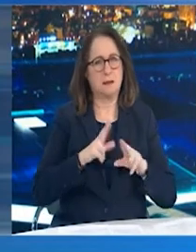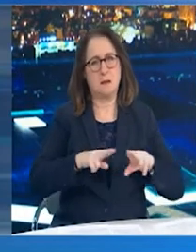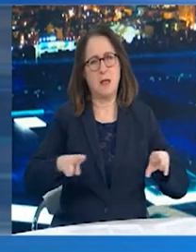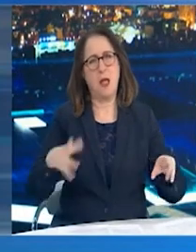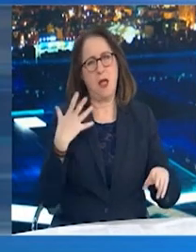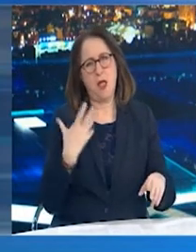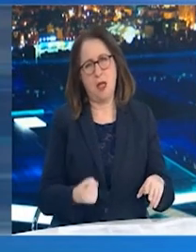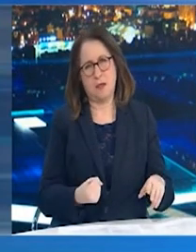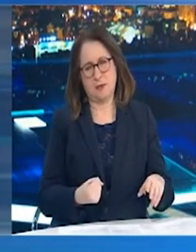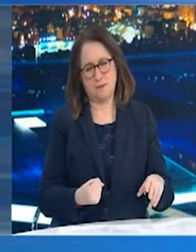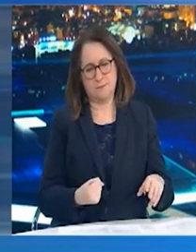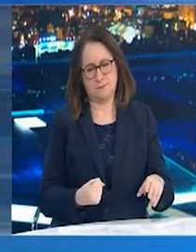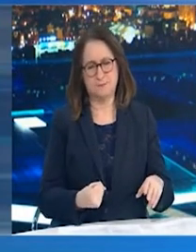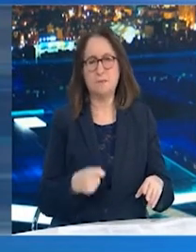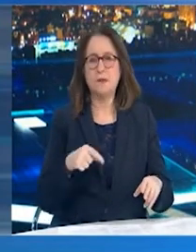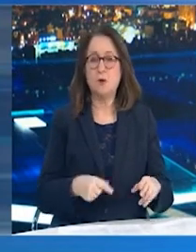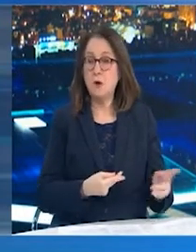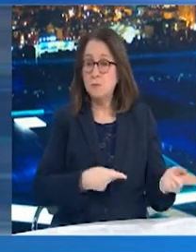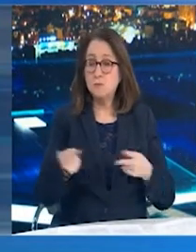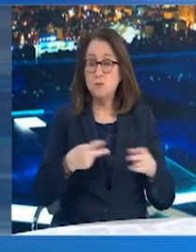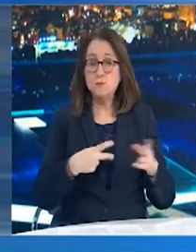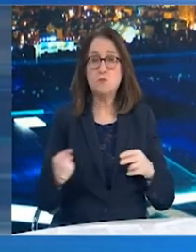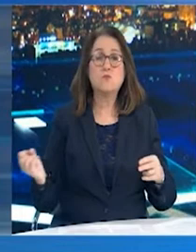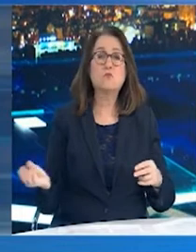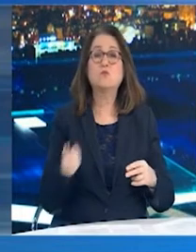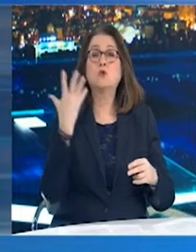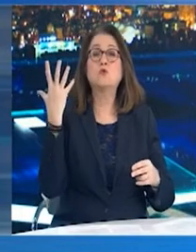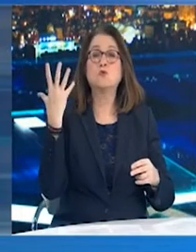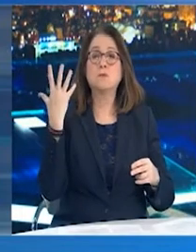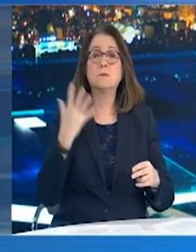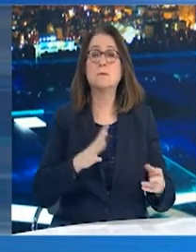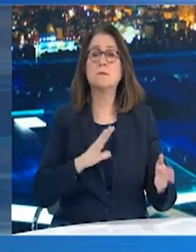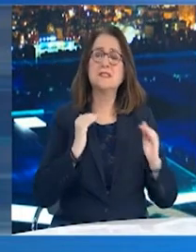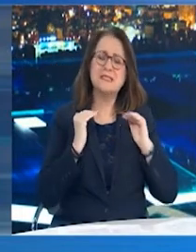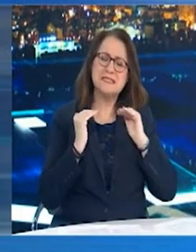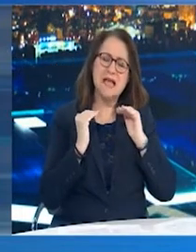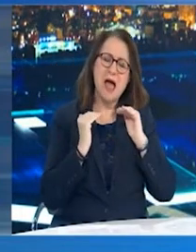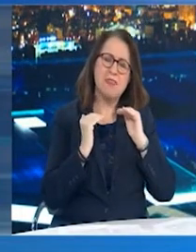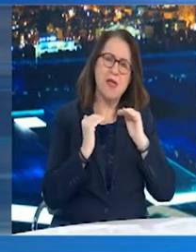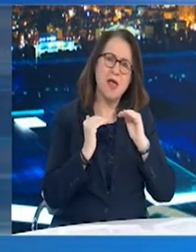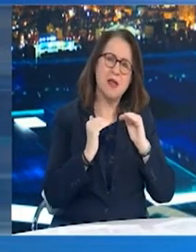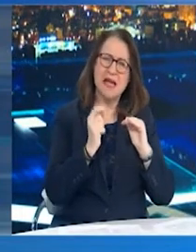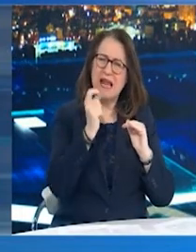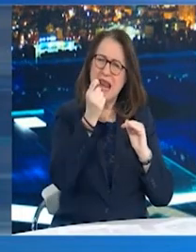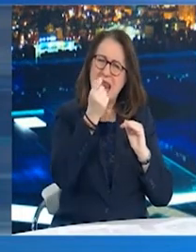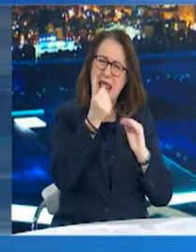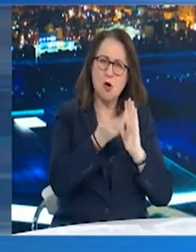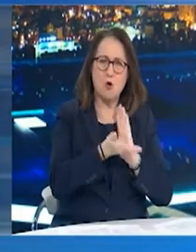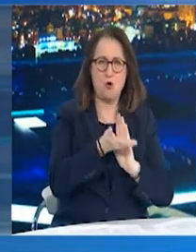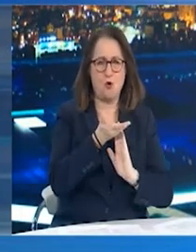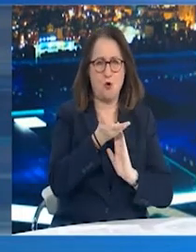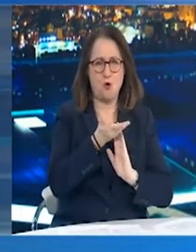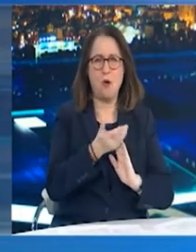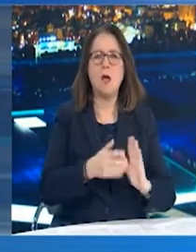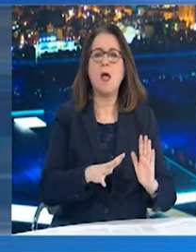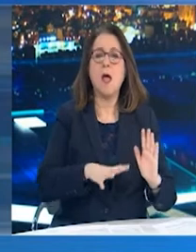αριθμός των νέων εισαγωγών ασθενών με COVID-19 στα νοσοκομεία σε πανελλαδικό επίπεδο παρουσίασε σταθεροποίηση και ίσως μια μικρή αύξηση. Στην